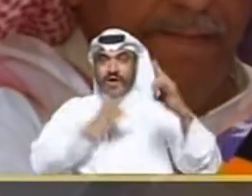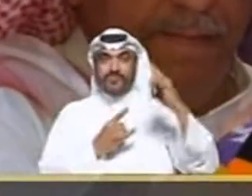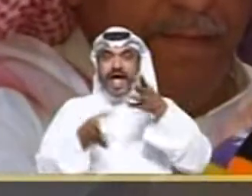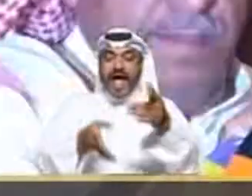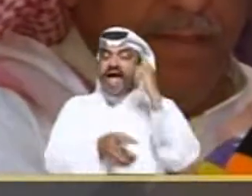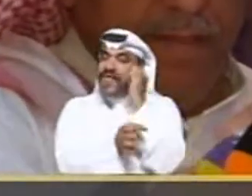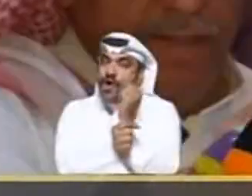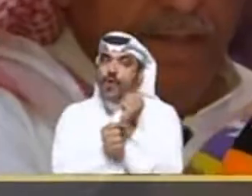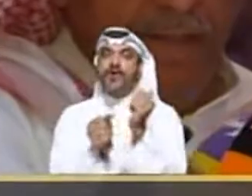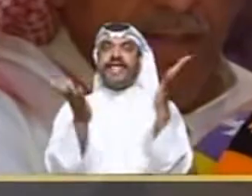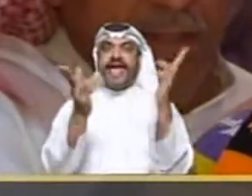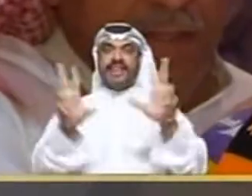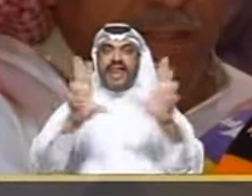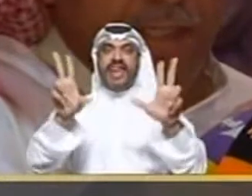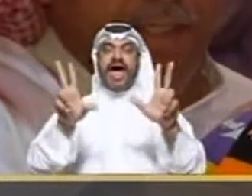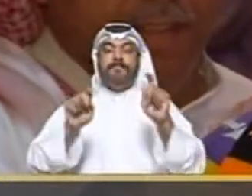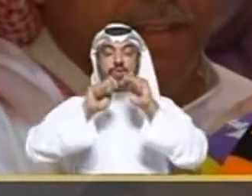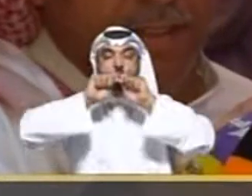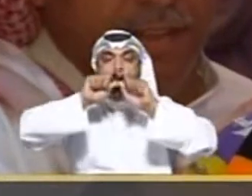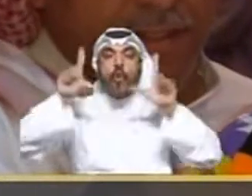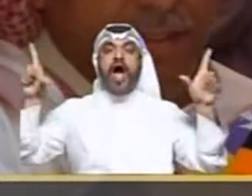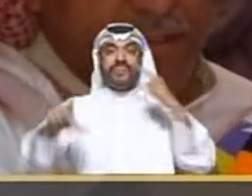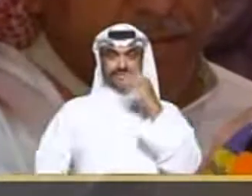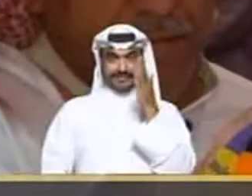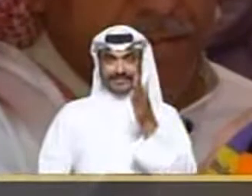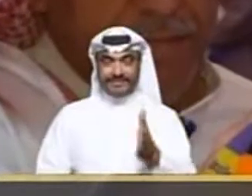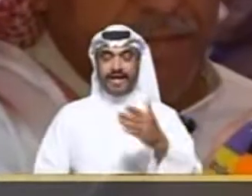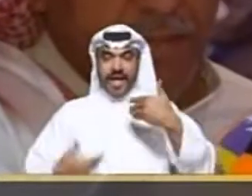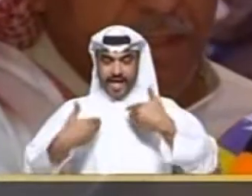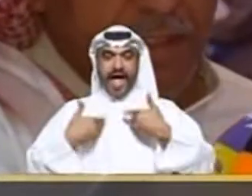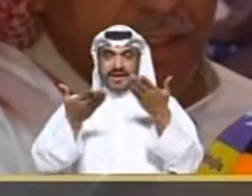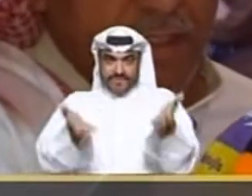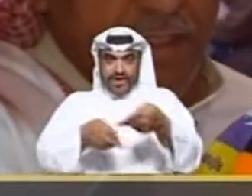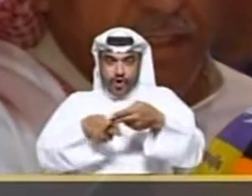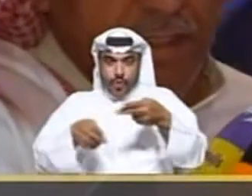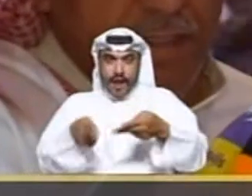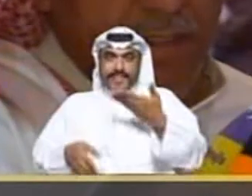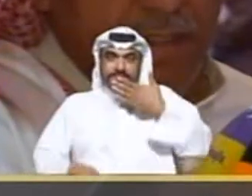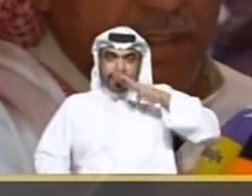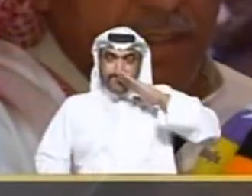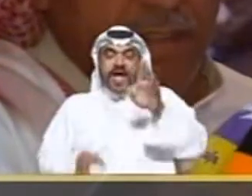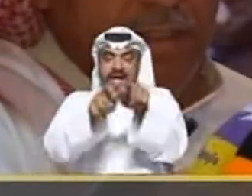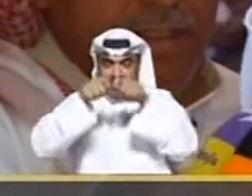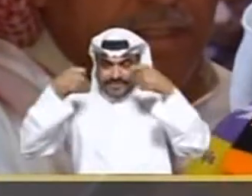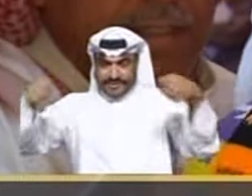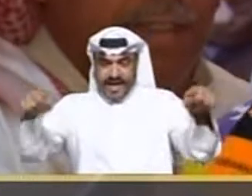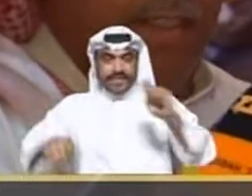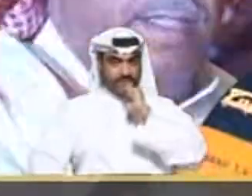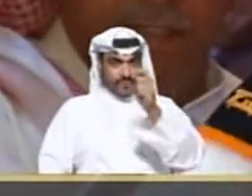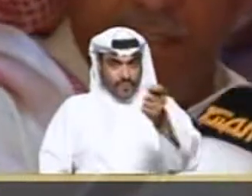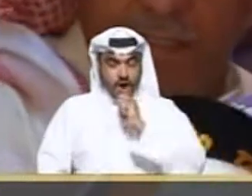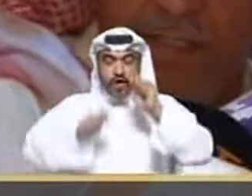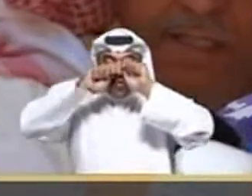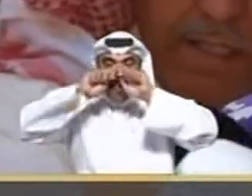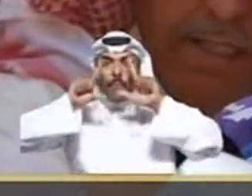والصحافة في الكويت، خاصة أن نحن في دولة الكويت نمتلك صحافة وحرية وكذلك مهنية عالية في